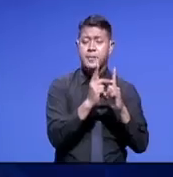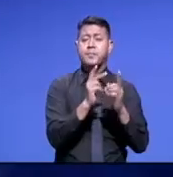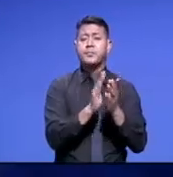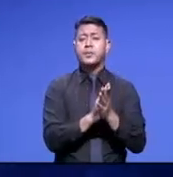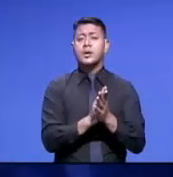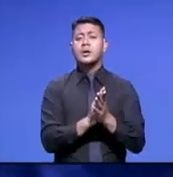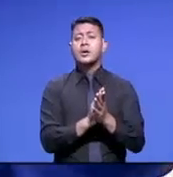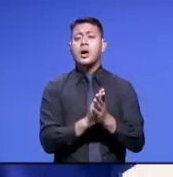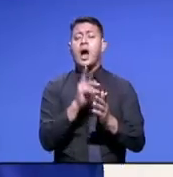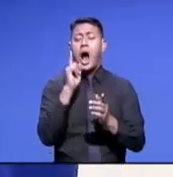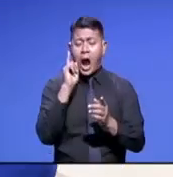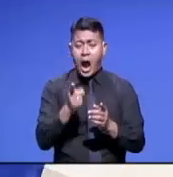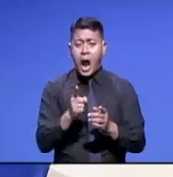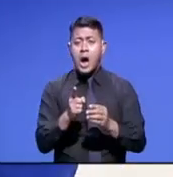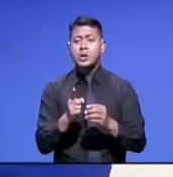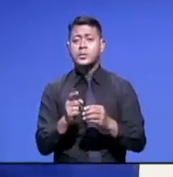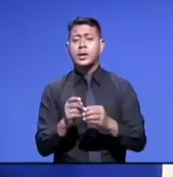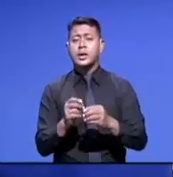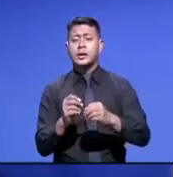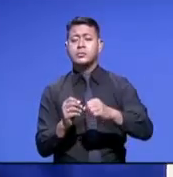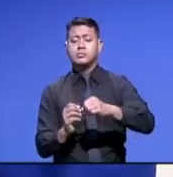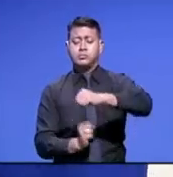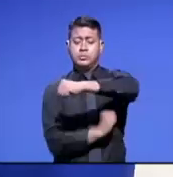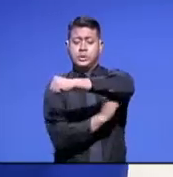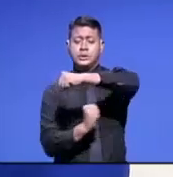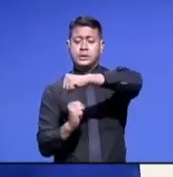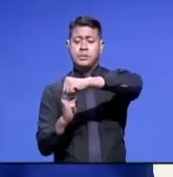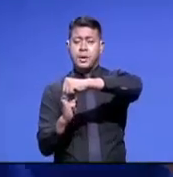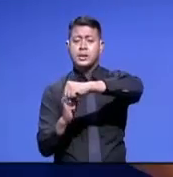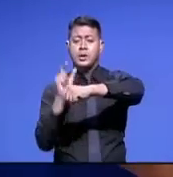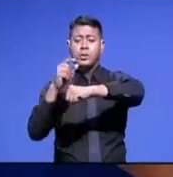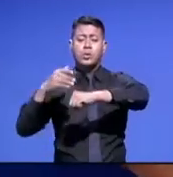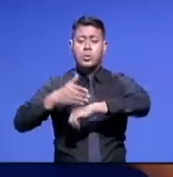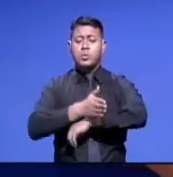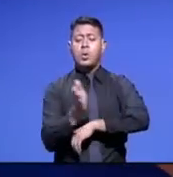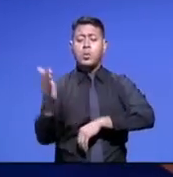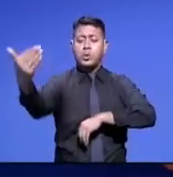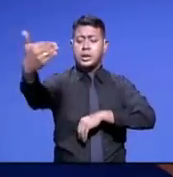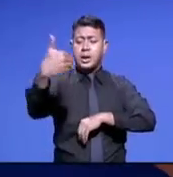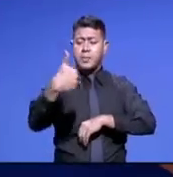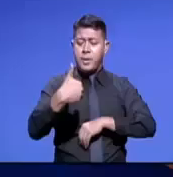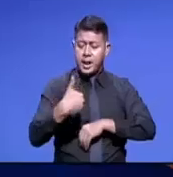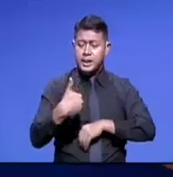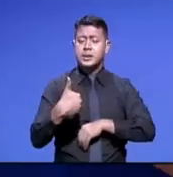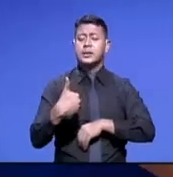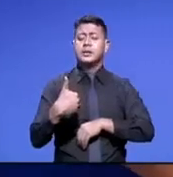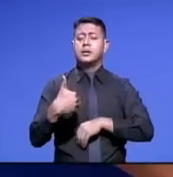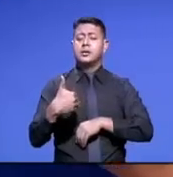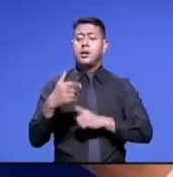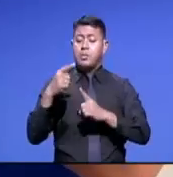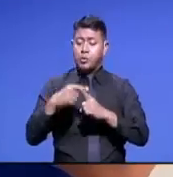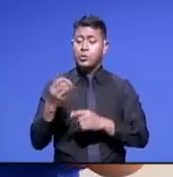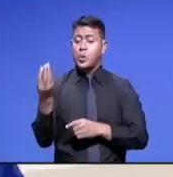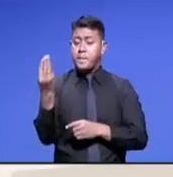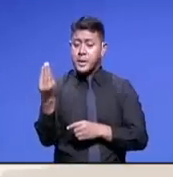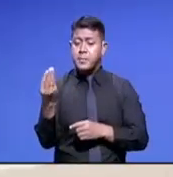ini kemudian harus menggunakan jembatan layang untuk dapat memutar balik arah untuk nanti sampai pada ruas A yang menuju dari Brebes